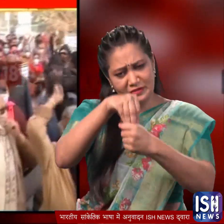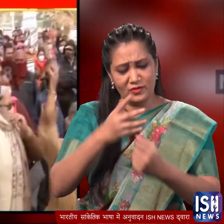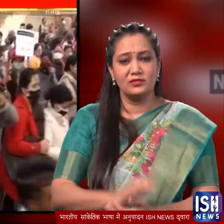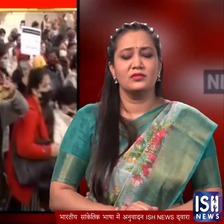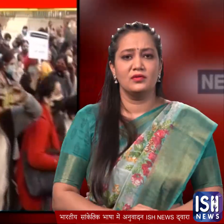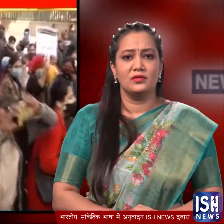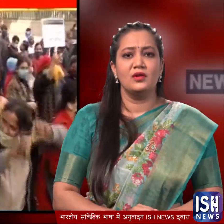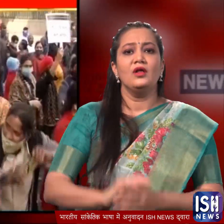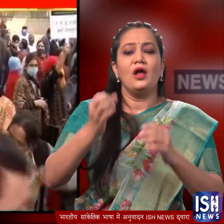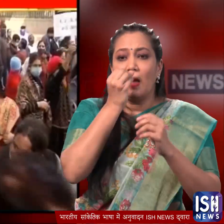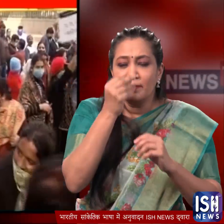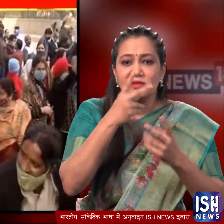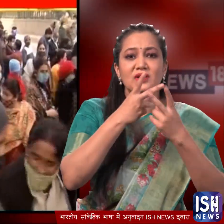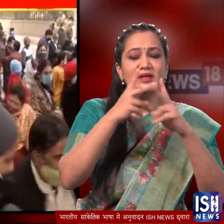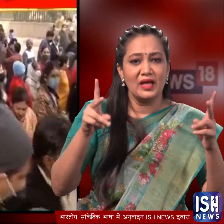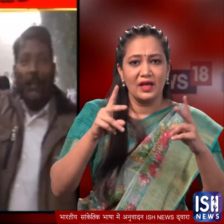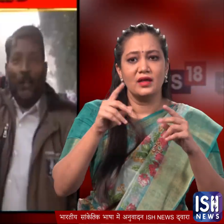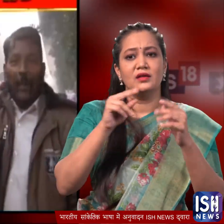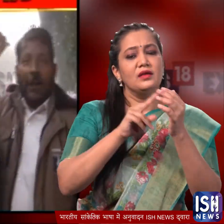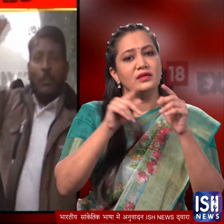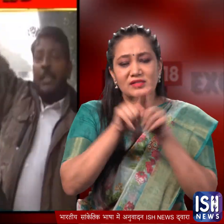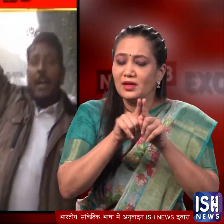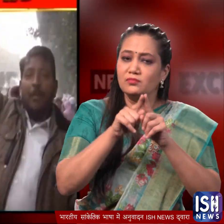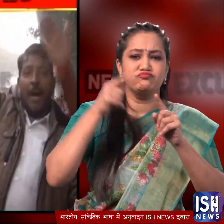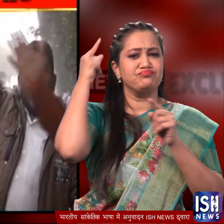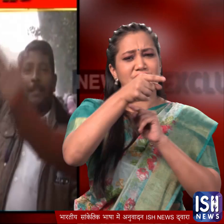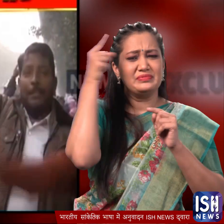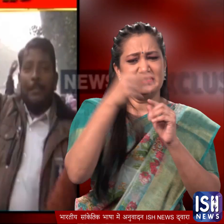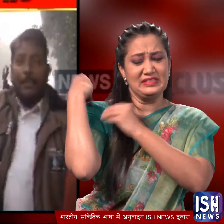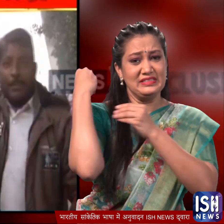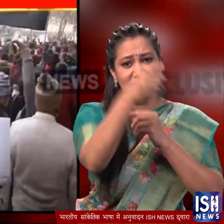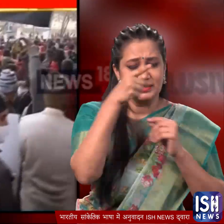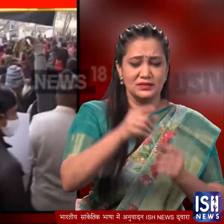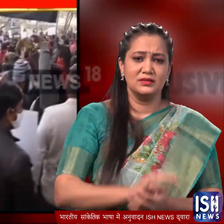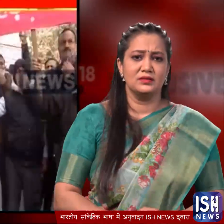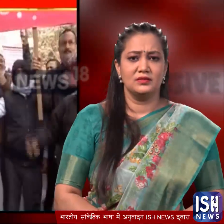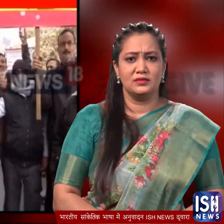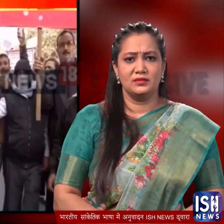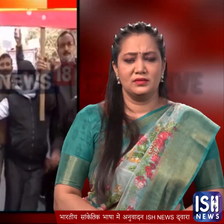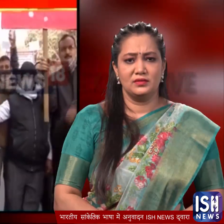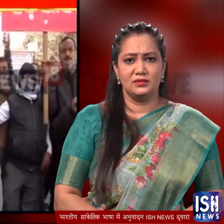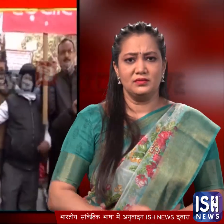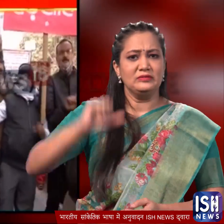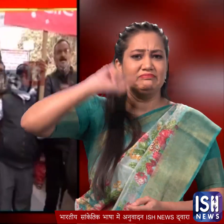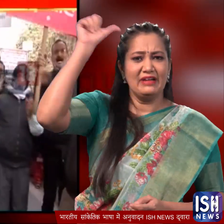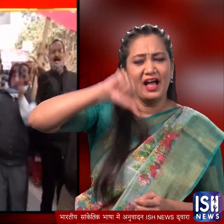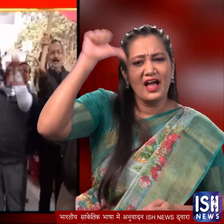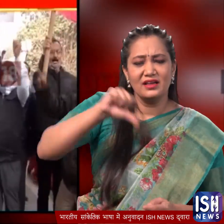हिस्सा लिया। इस दौरान उन्होंने बीजेपी के शासन वाली एमसीडी के खिलाफ जमकर नारे भी लगाए।